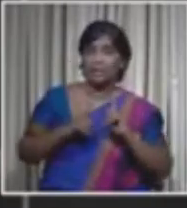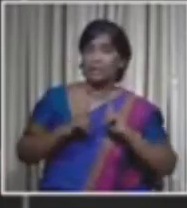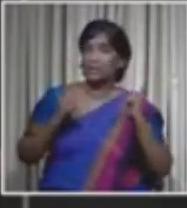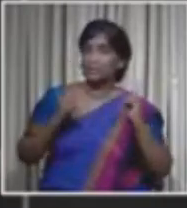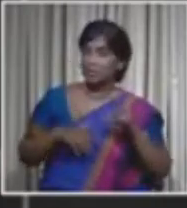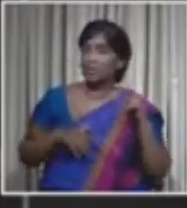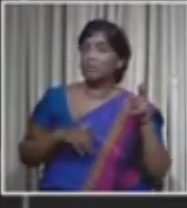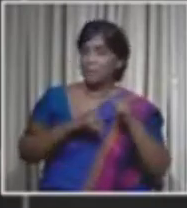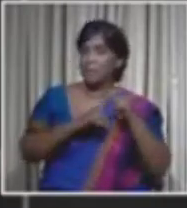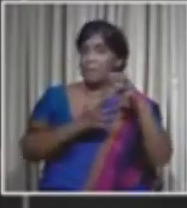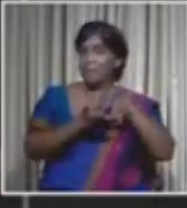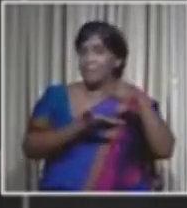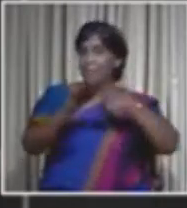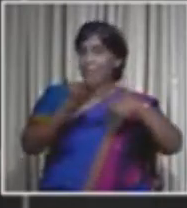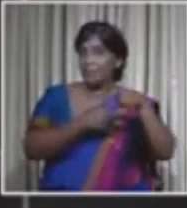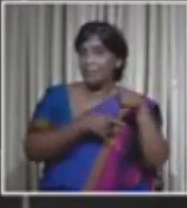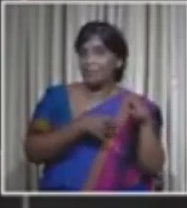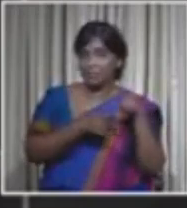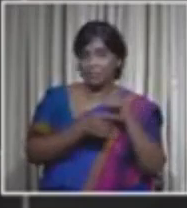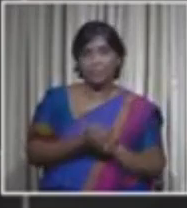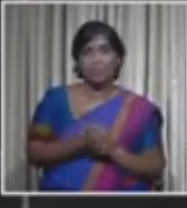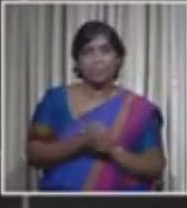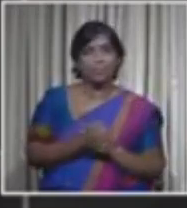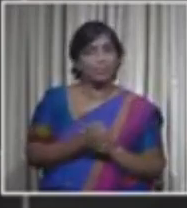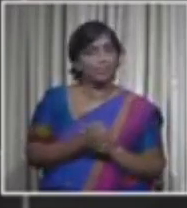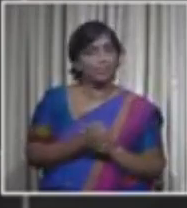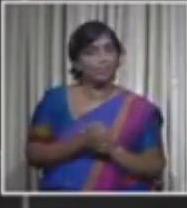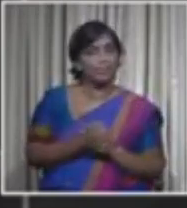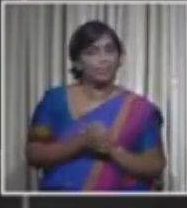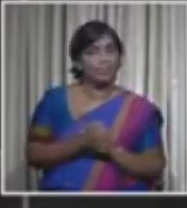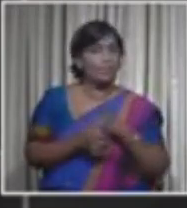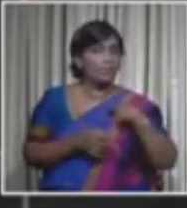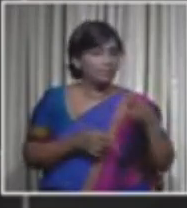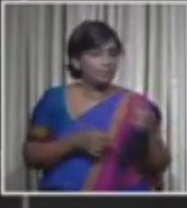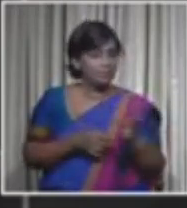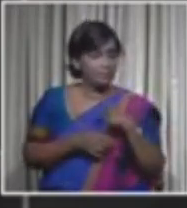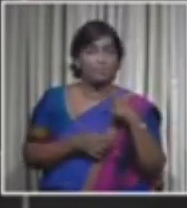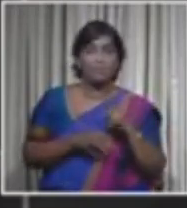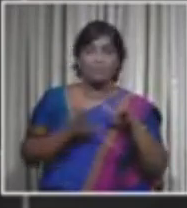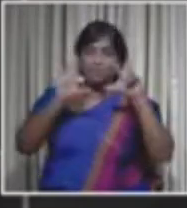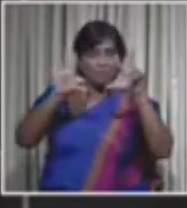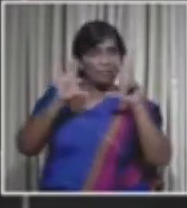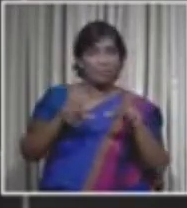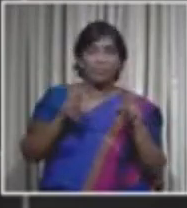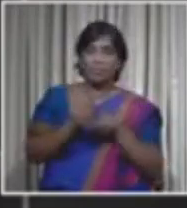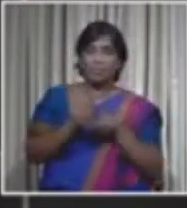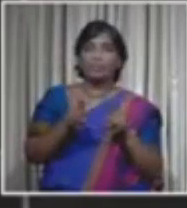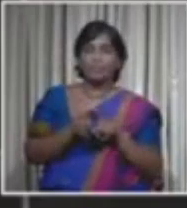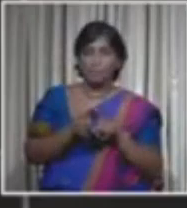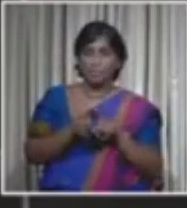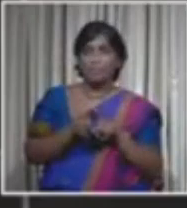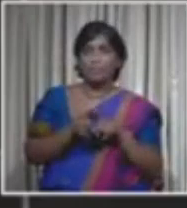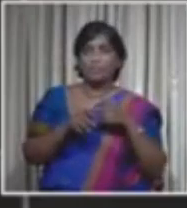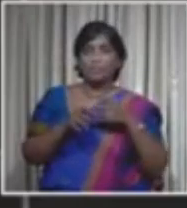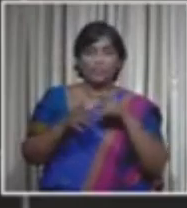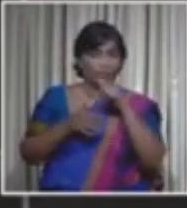11 பாடசாலைகள் இருக்கின்ற பொழுது மாணவர்கள் செல்லுகின்ற ஒரு நாளைக்கு 8,000 மக்கள் மத்தியிலே சென்று வருகின்ற அந்த பாலத்தை போடுகின்ற பொழுது ஒரு பைரோட்டுக்காக